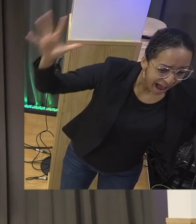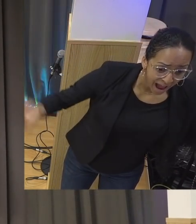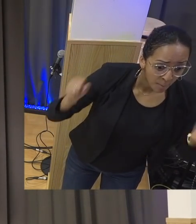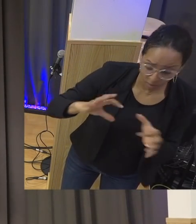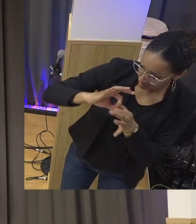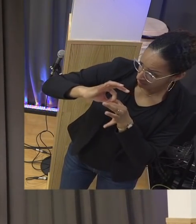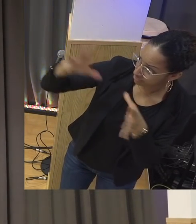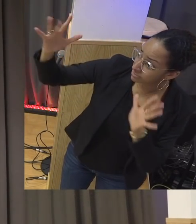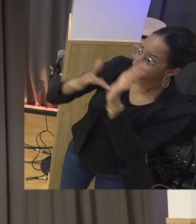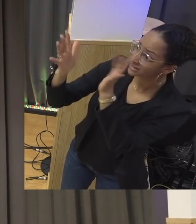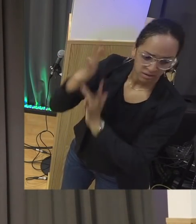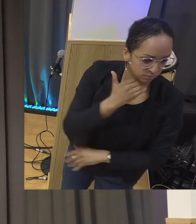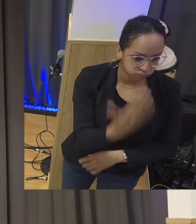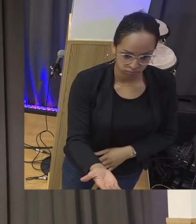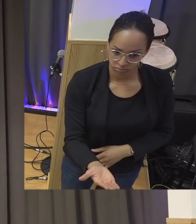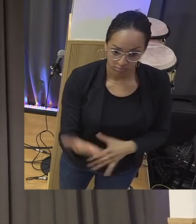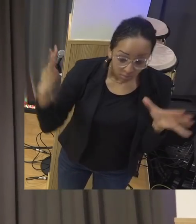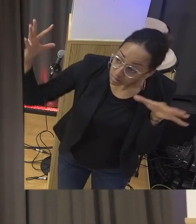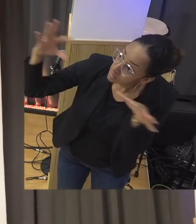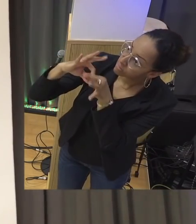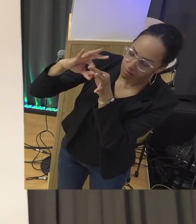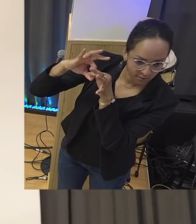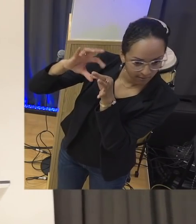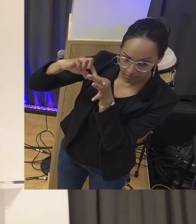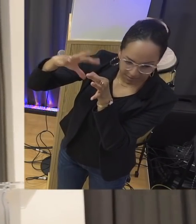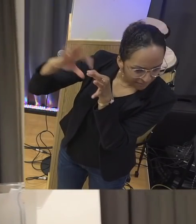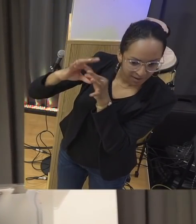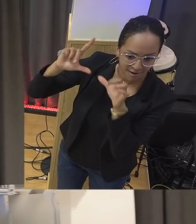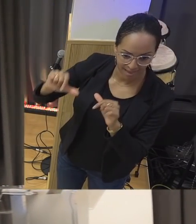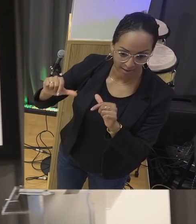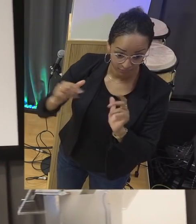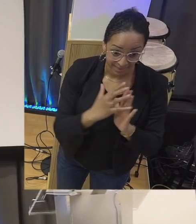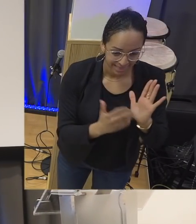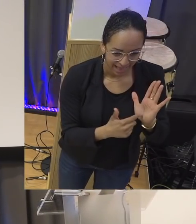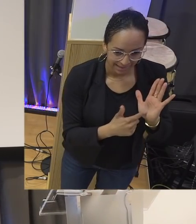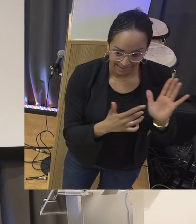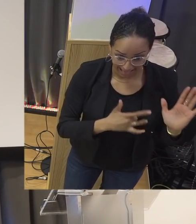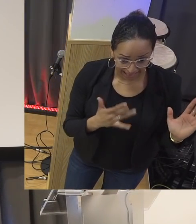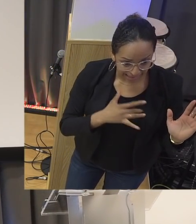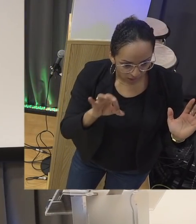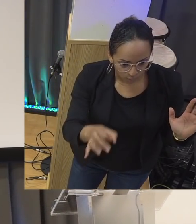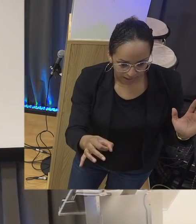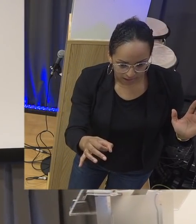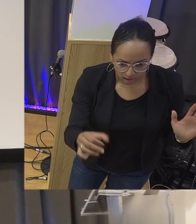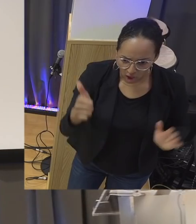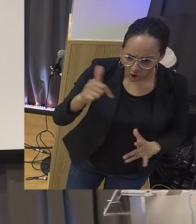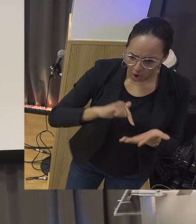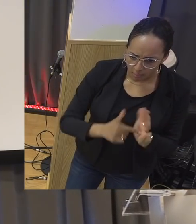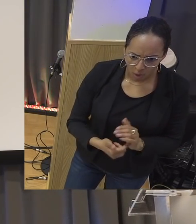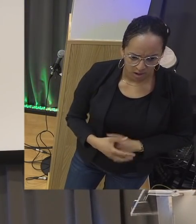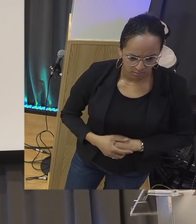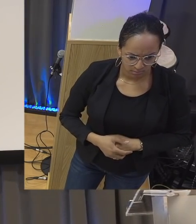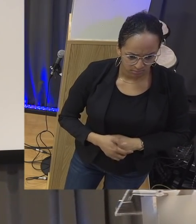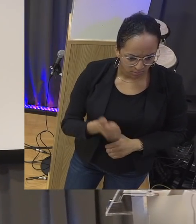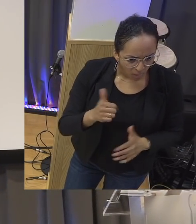en Jésus-Christ notre Seigneur. C'est très intéressant ce texte, sauf que il y a quelque chose qui